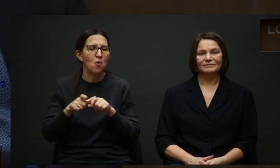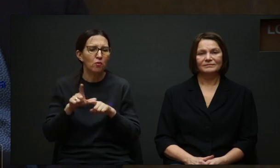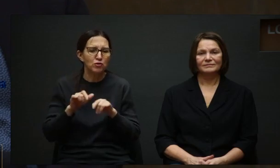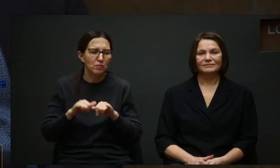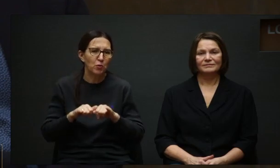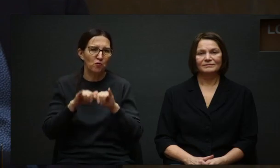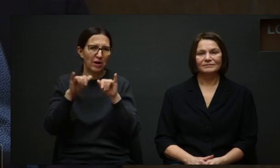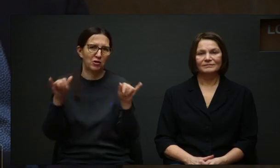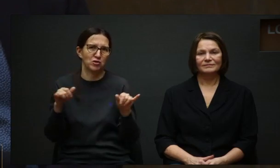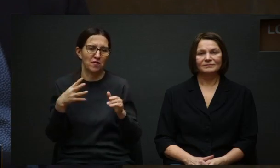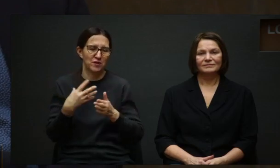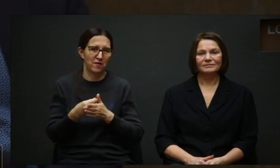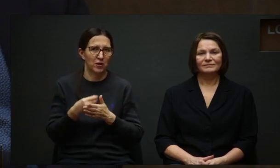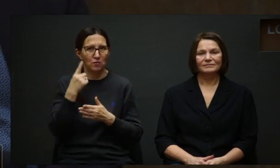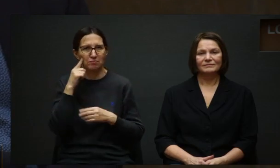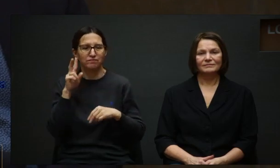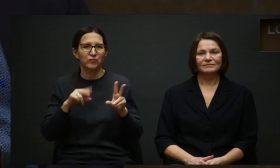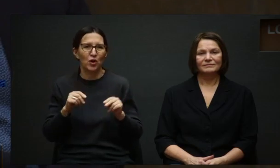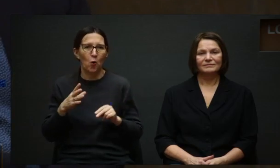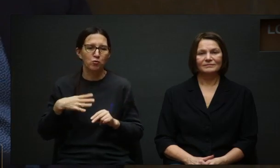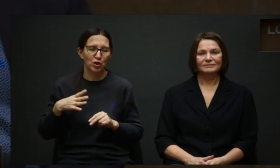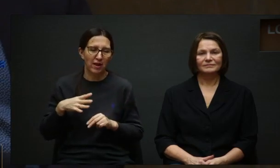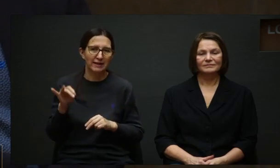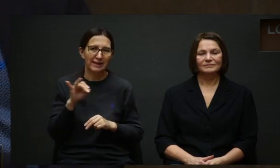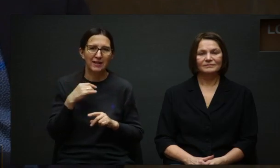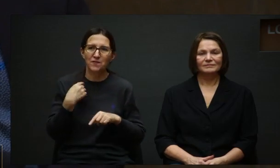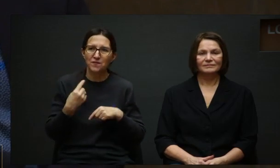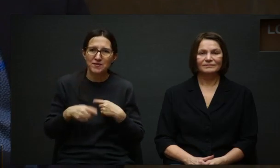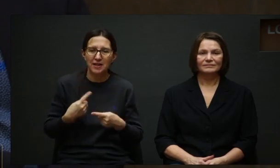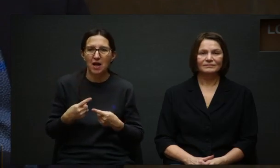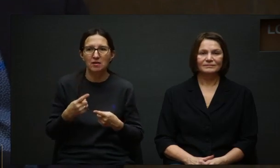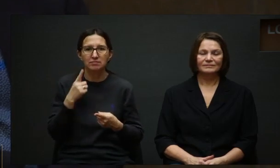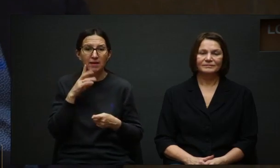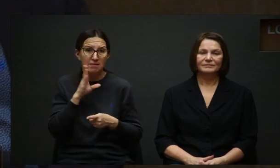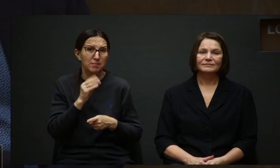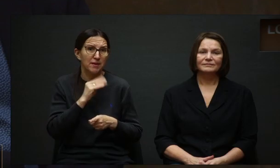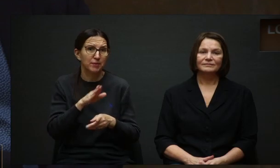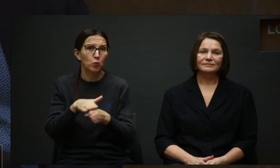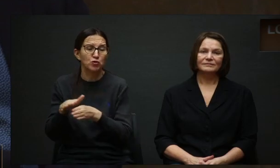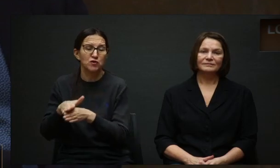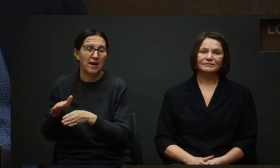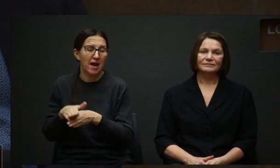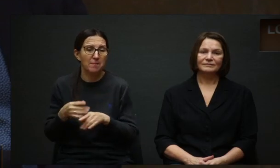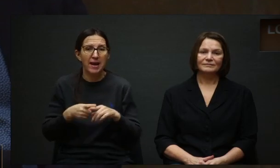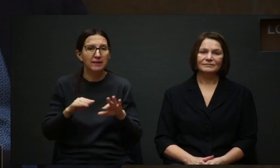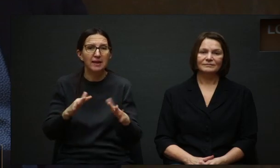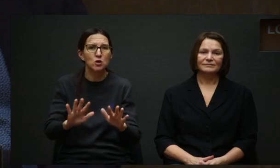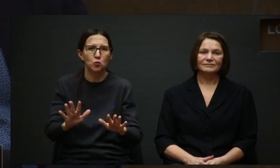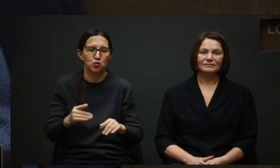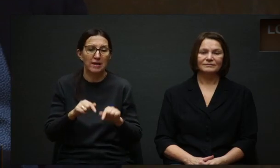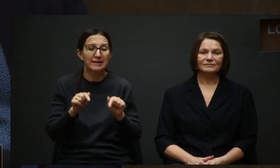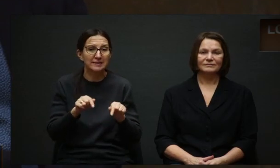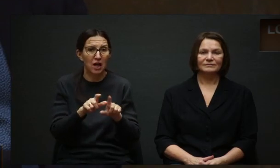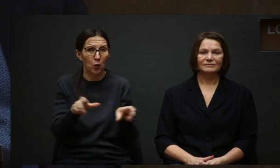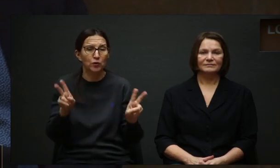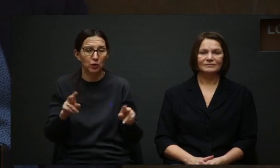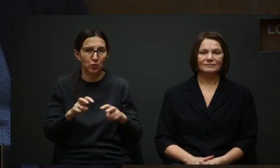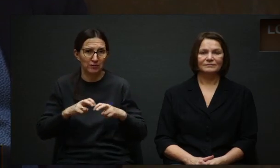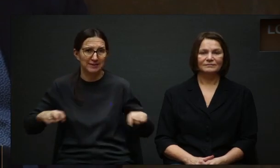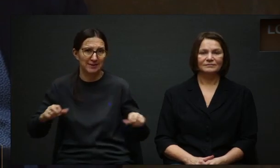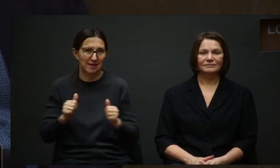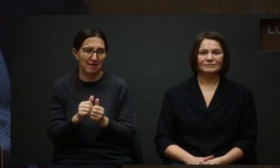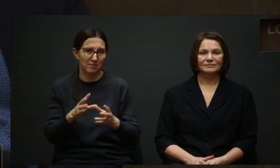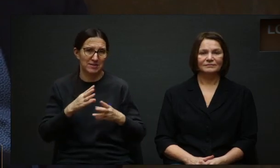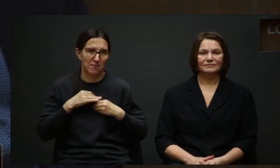преувеличенные в своем ожидании, но всегда осуществляемые, не случайно теми людьми, которые сидят рядом со